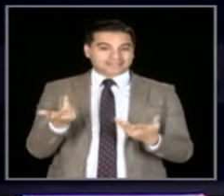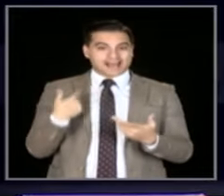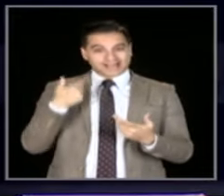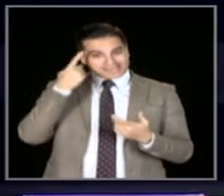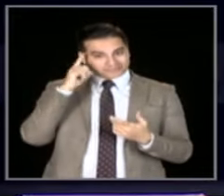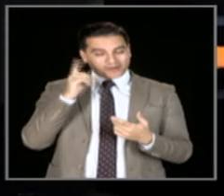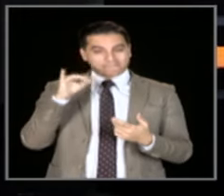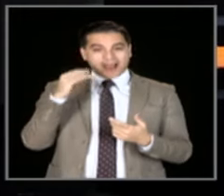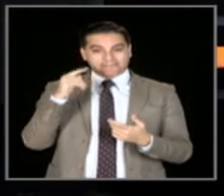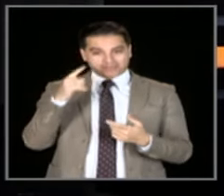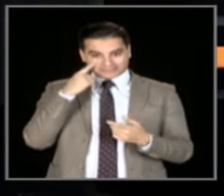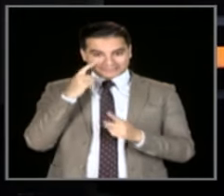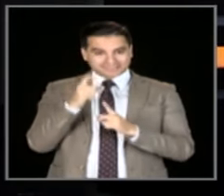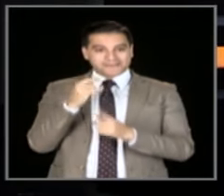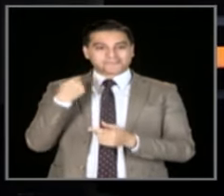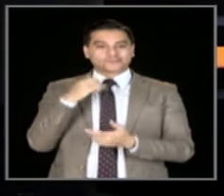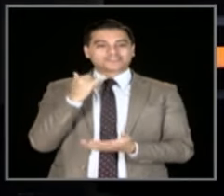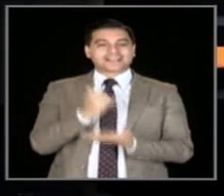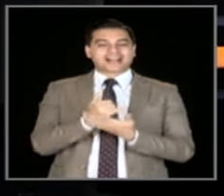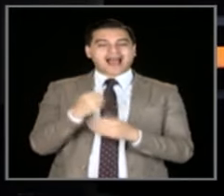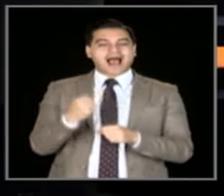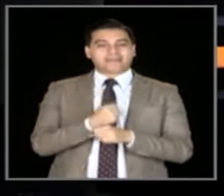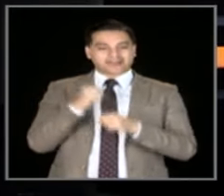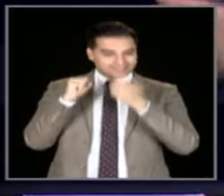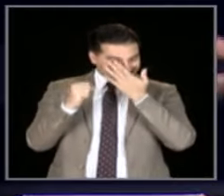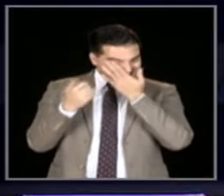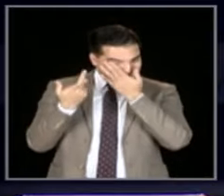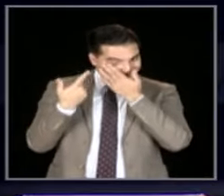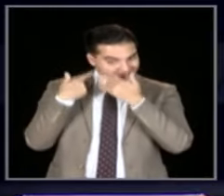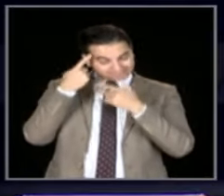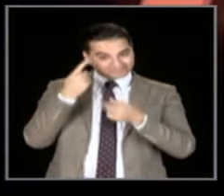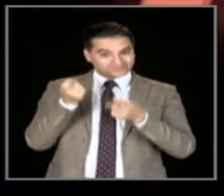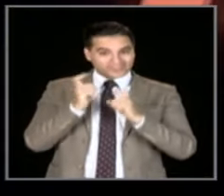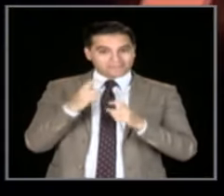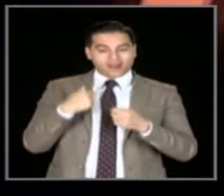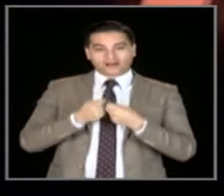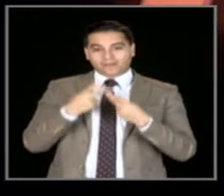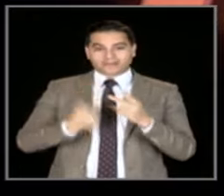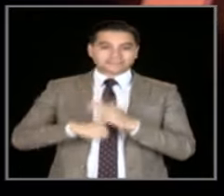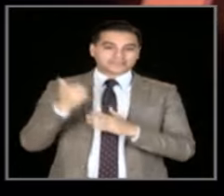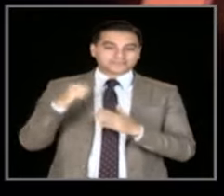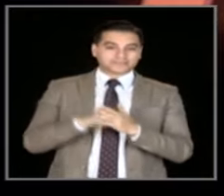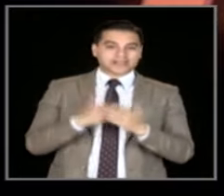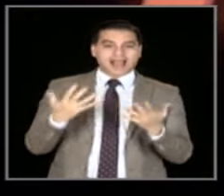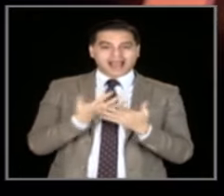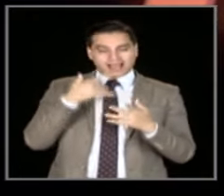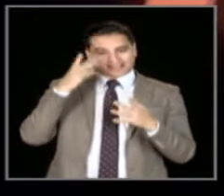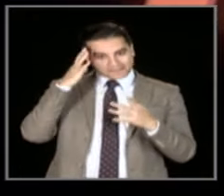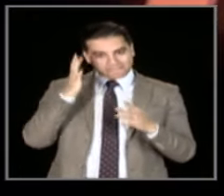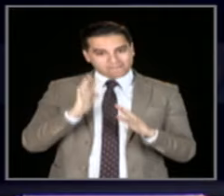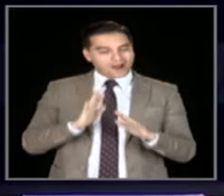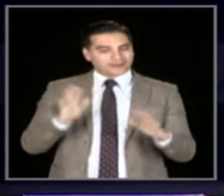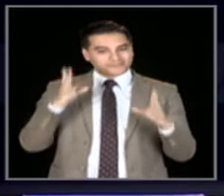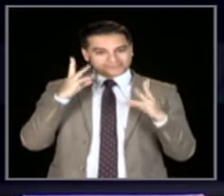انا حاسس ان محمد ربيع مدير اعمالك يعني. مش فاهم يعني. اصل انا بخلص الماتش يا كسبنا يا خسرنا، اي حاجه تانية انا ما اعرفش هي حصلت